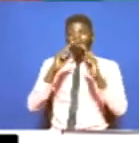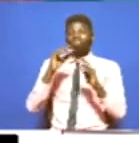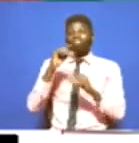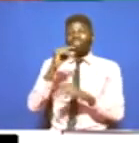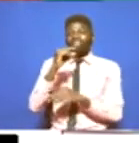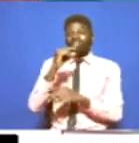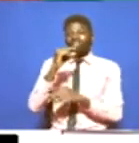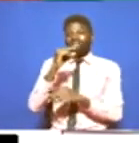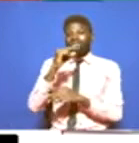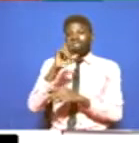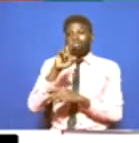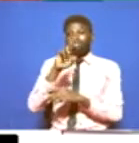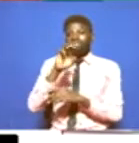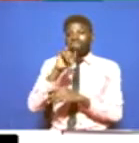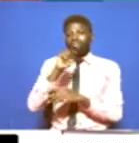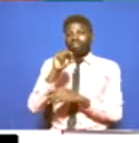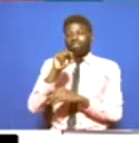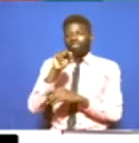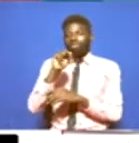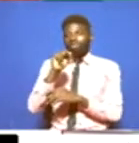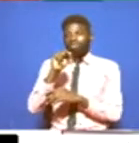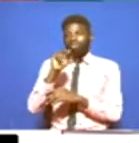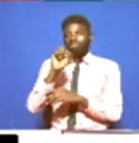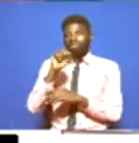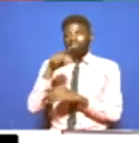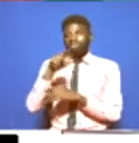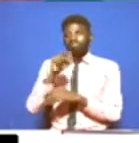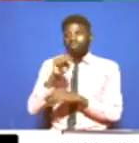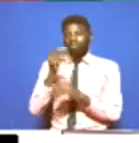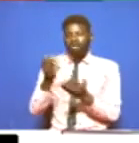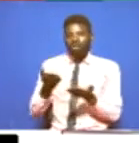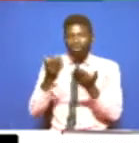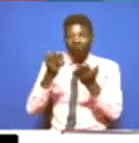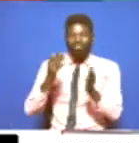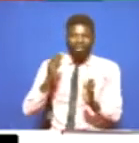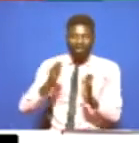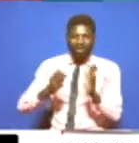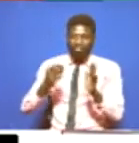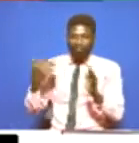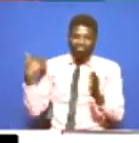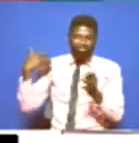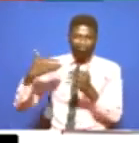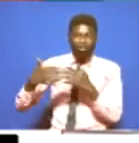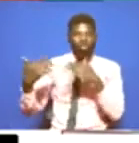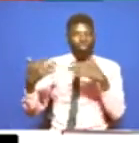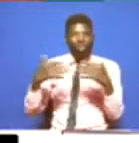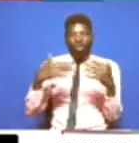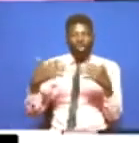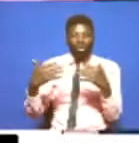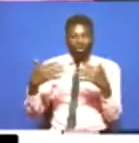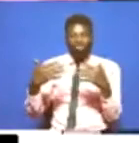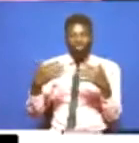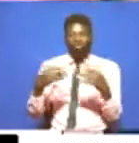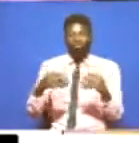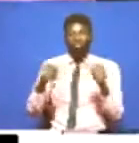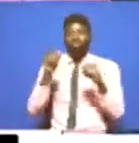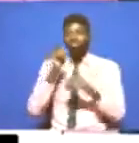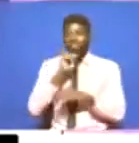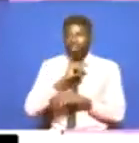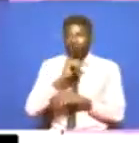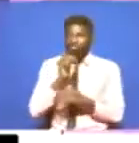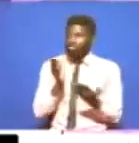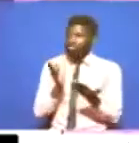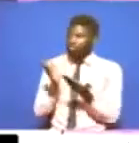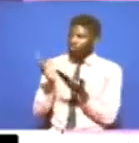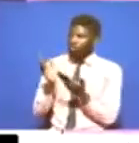kwenye hatua ambayo imekomesha mzozo wa kisheria wa muda mrefu. Jumba hilo lililoko katika eneo la mashariki ya jiji la